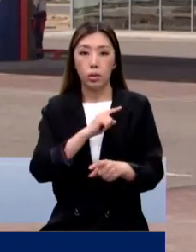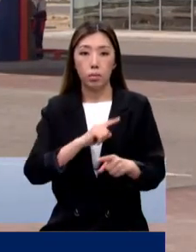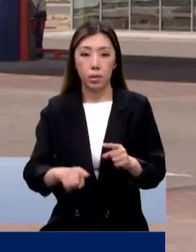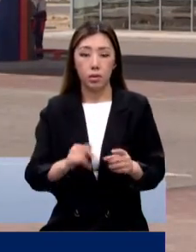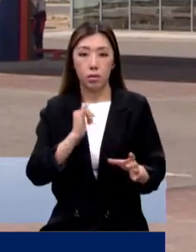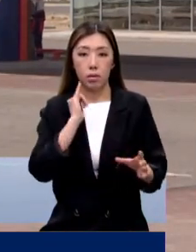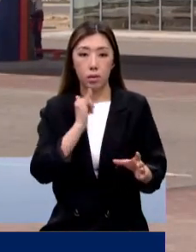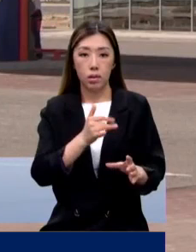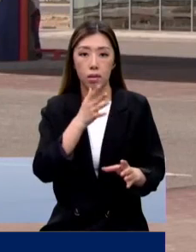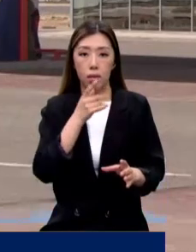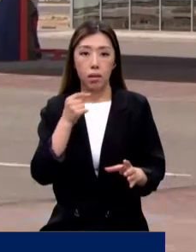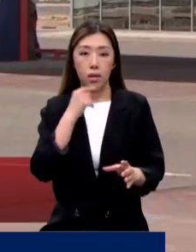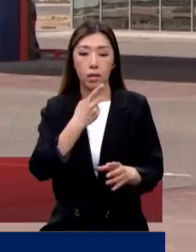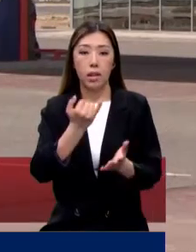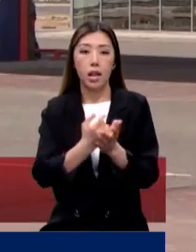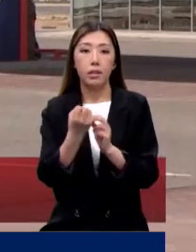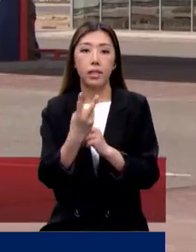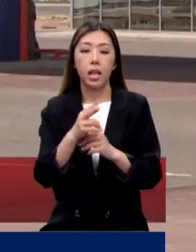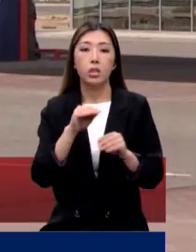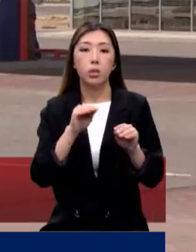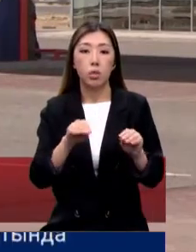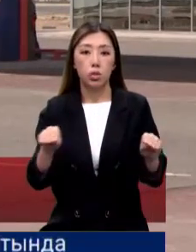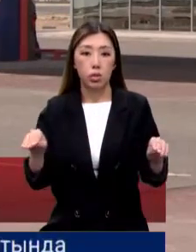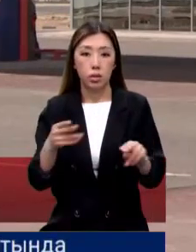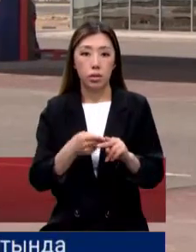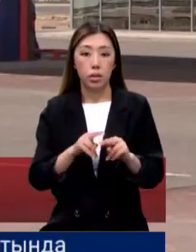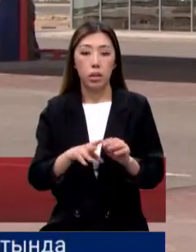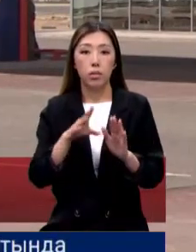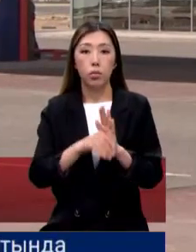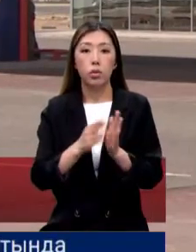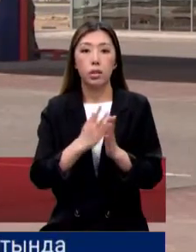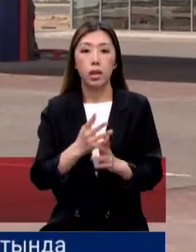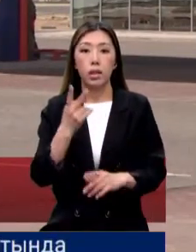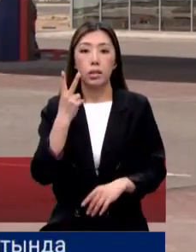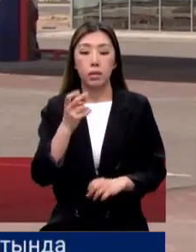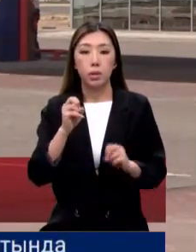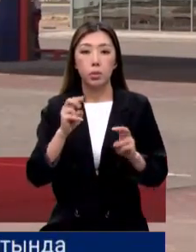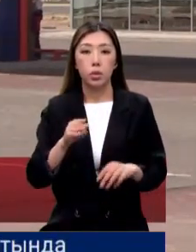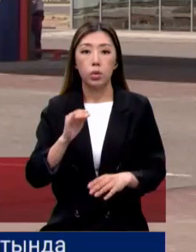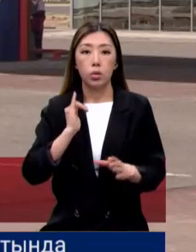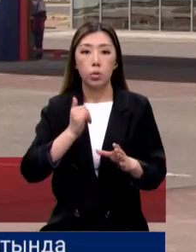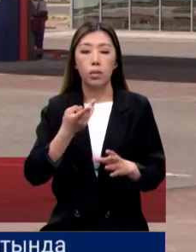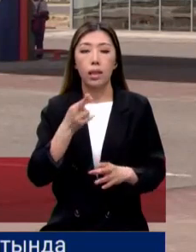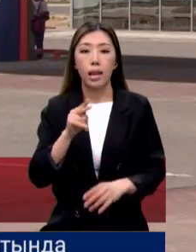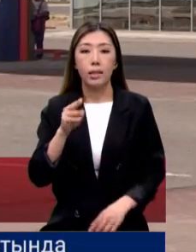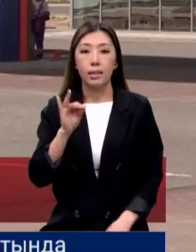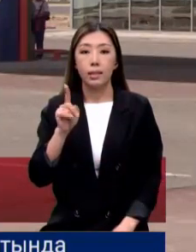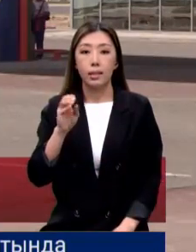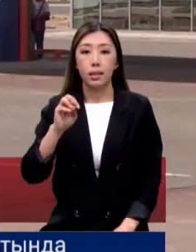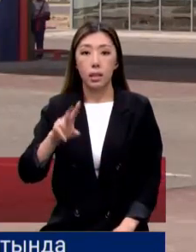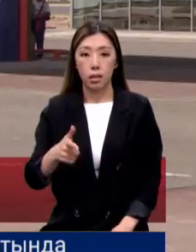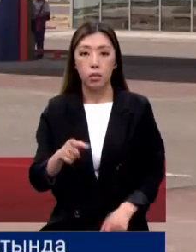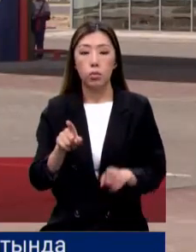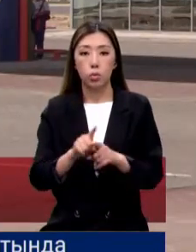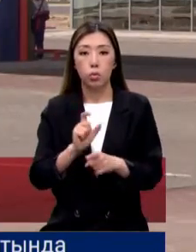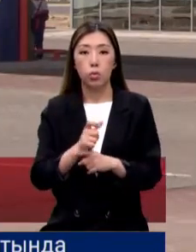наливу одновременно для 12 автомобилей. Из них 2 выносные топливораздаточные колонки для дизельного топлива, что очень